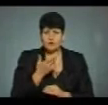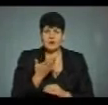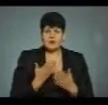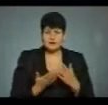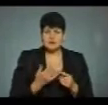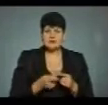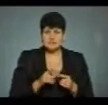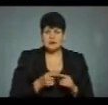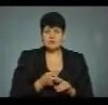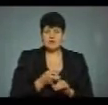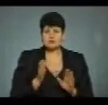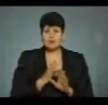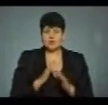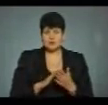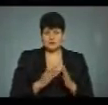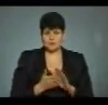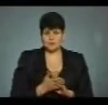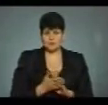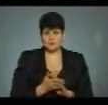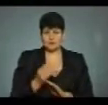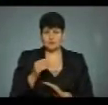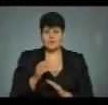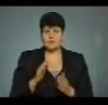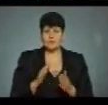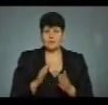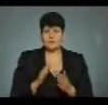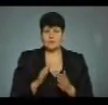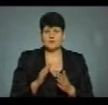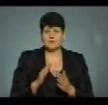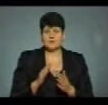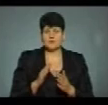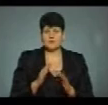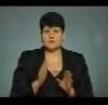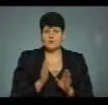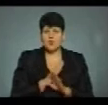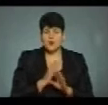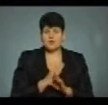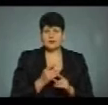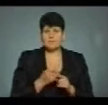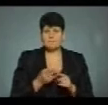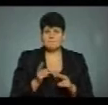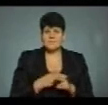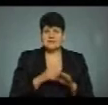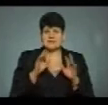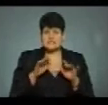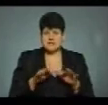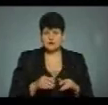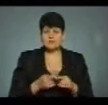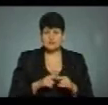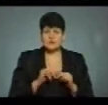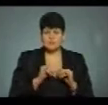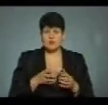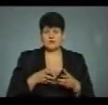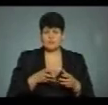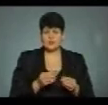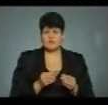це пов'язано з погодними умовами. Погода, що зараз цієї зими безсніжна, на врожай може вплинути